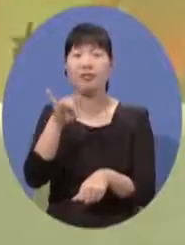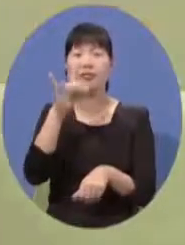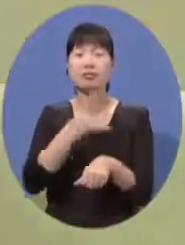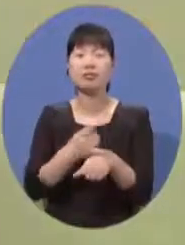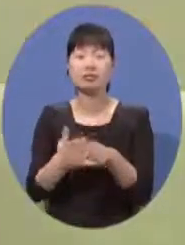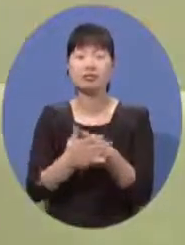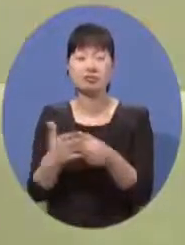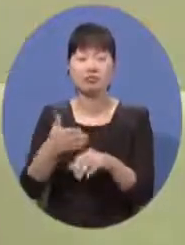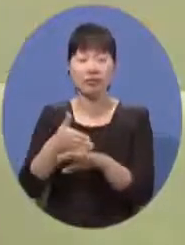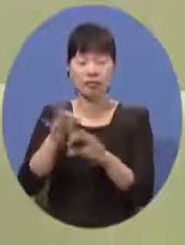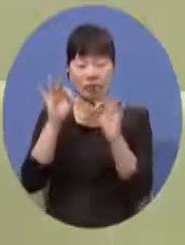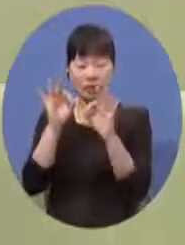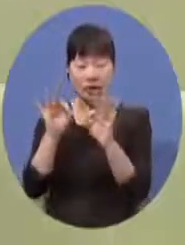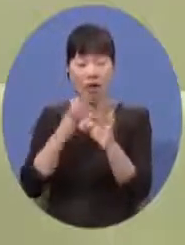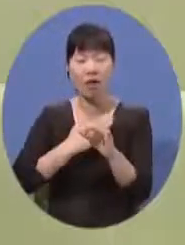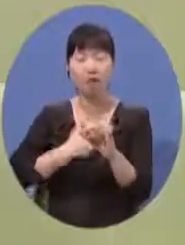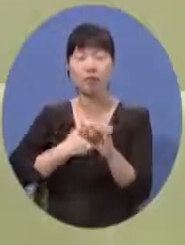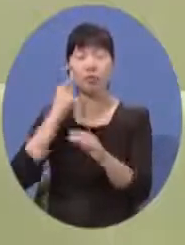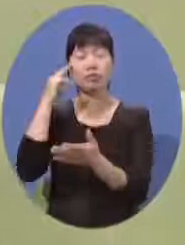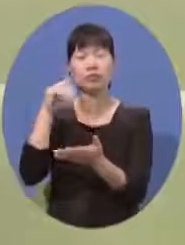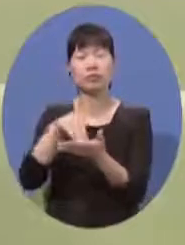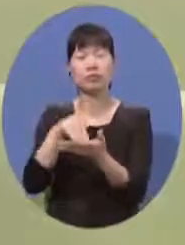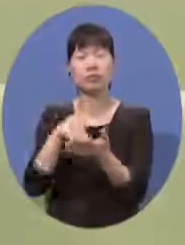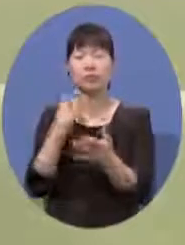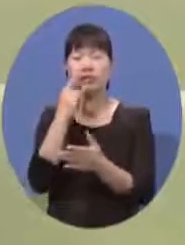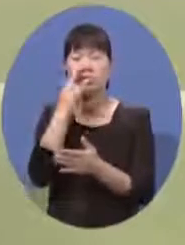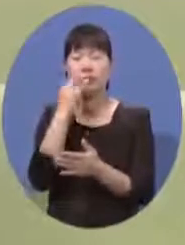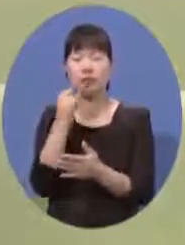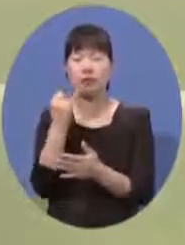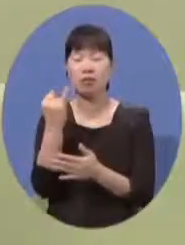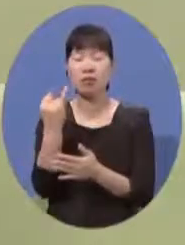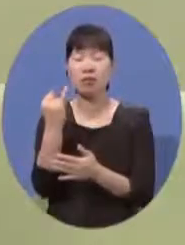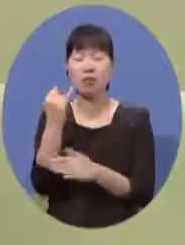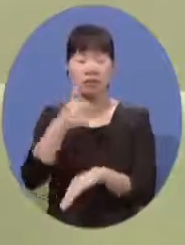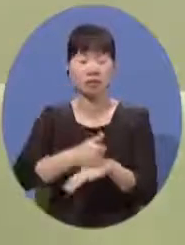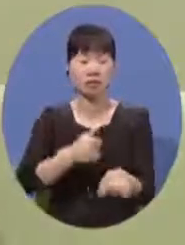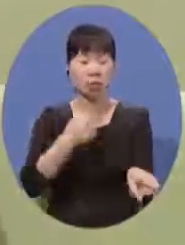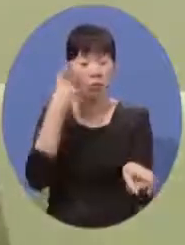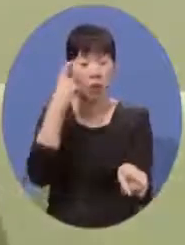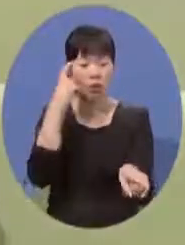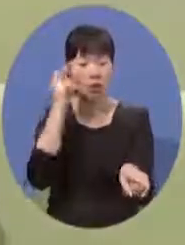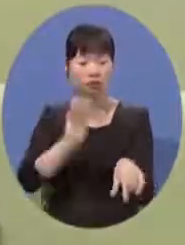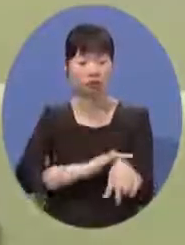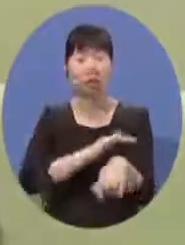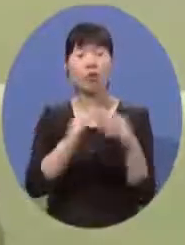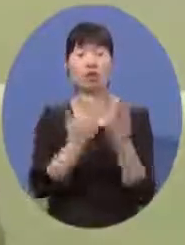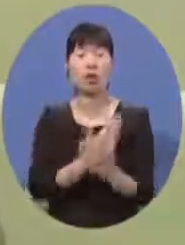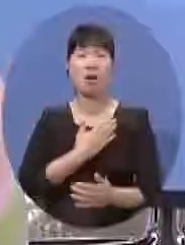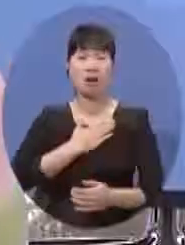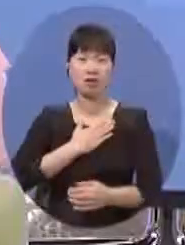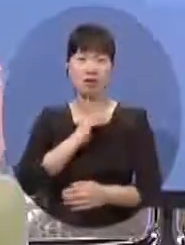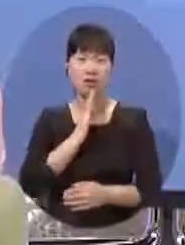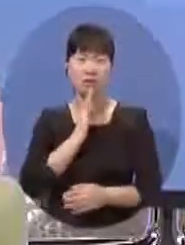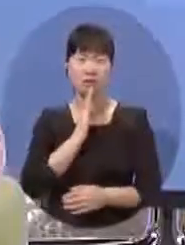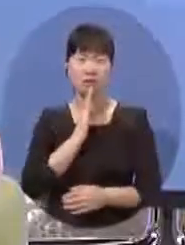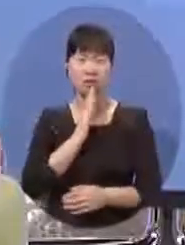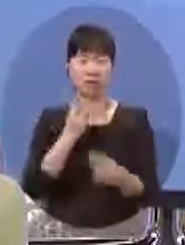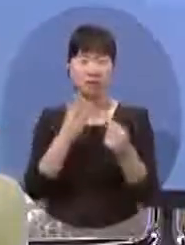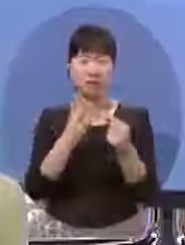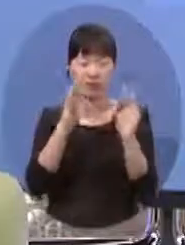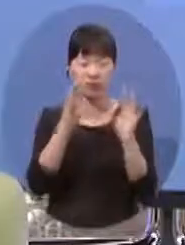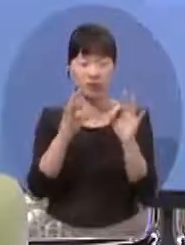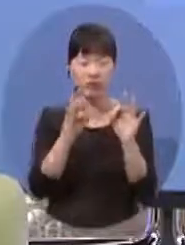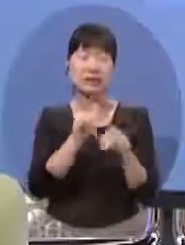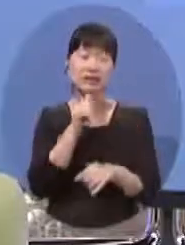아이들은 뒤늦게 보면 다 알고 후회를 해요. 엄마가 이제 나중에 너 왜 그랬냐 그러면 잘못한 거 다 알아요. 아, 그러면 이 세 번째 같은 경우에는